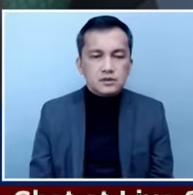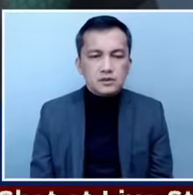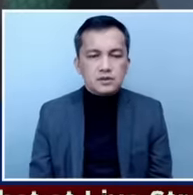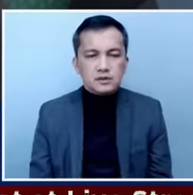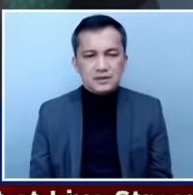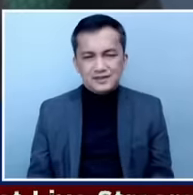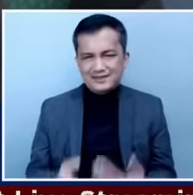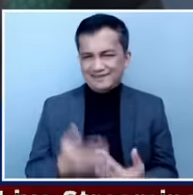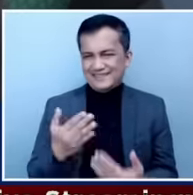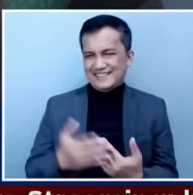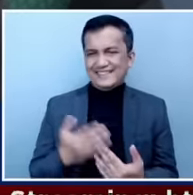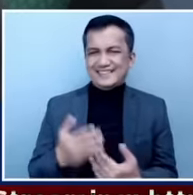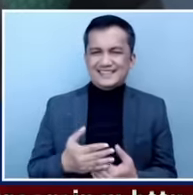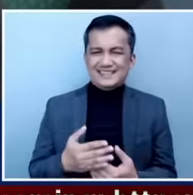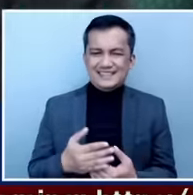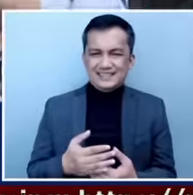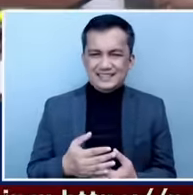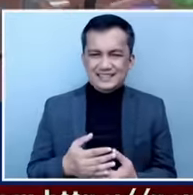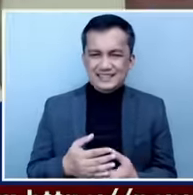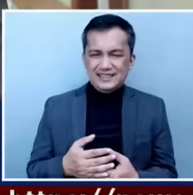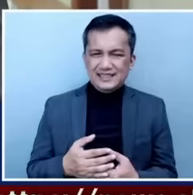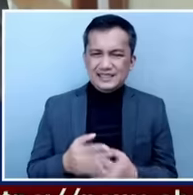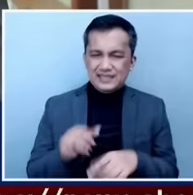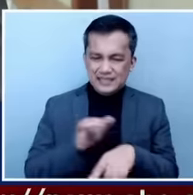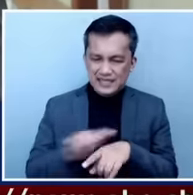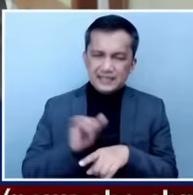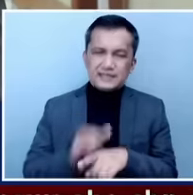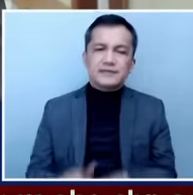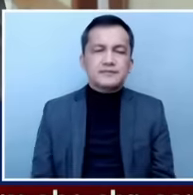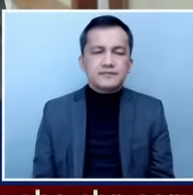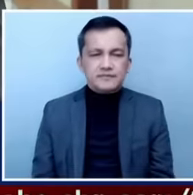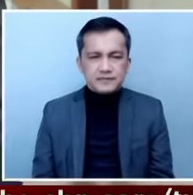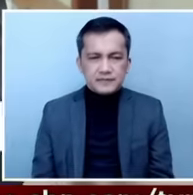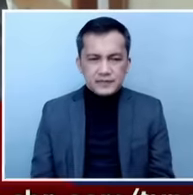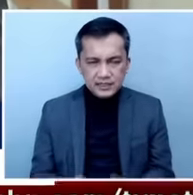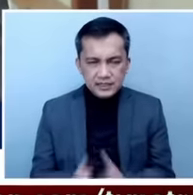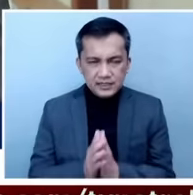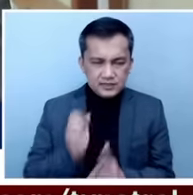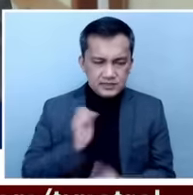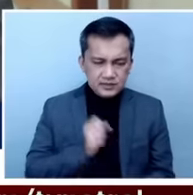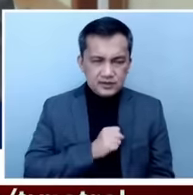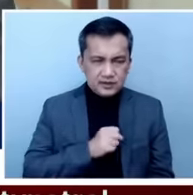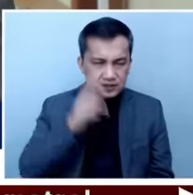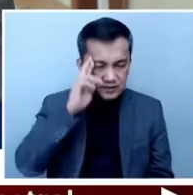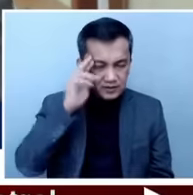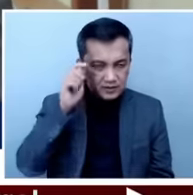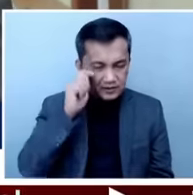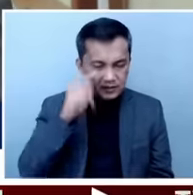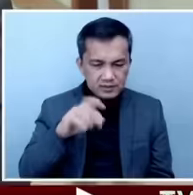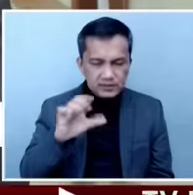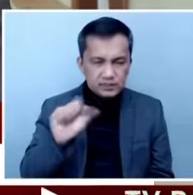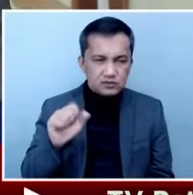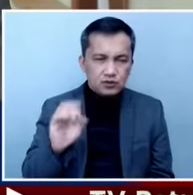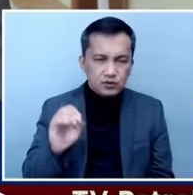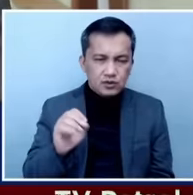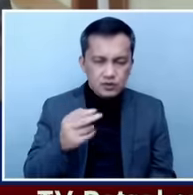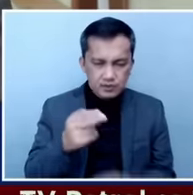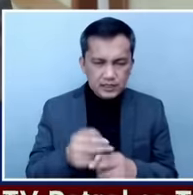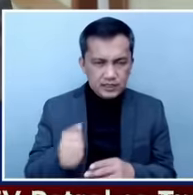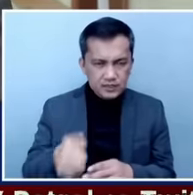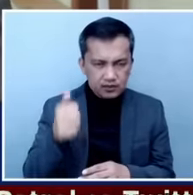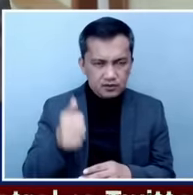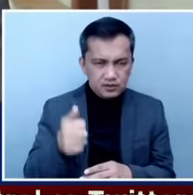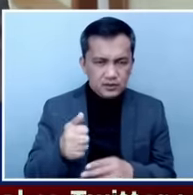na nilang i-hocus-pocus. Hiningi ni Senador Rafi Tulfo mula sa PCSO ang pangalan ng mga nanalo sa